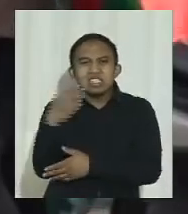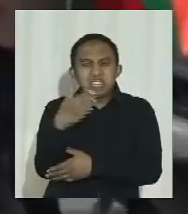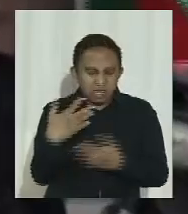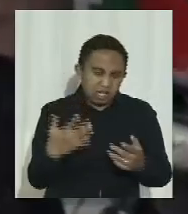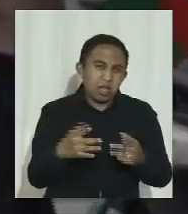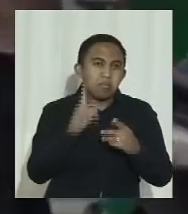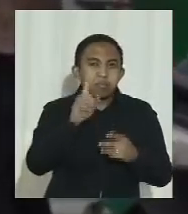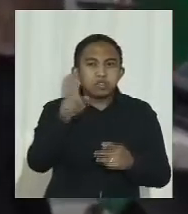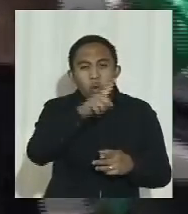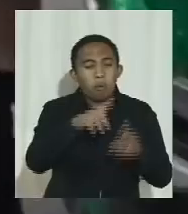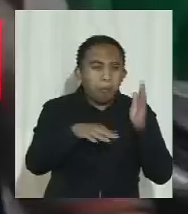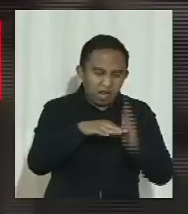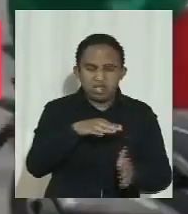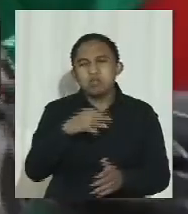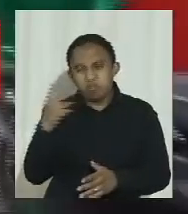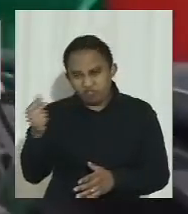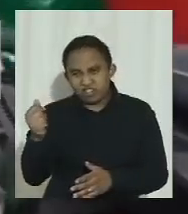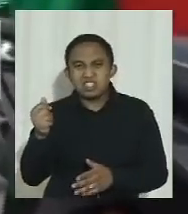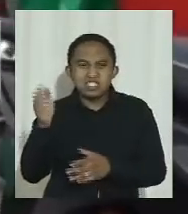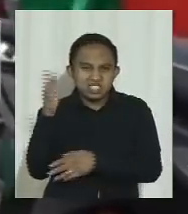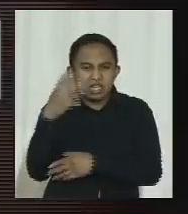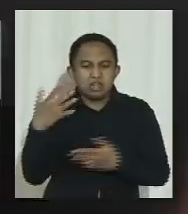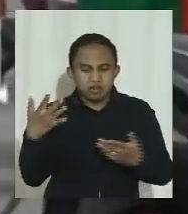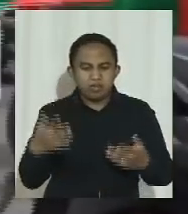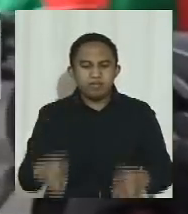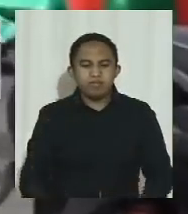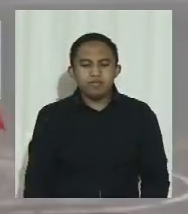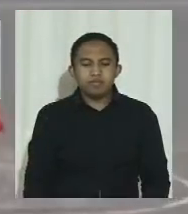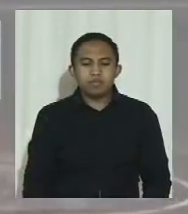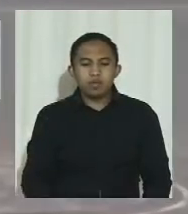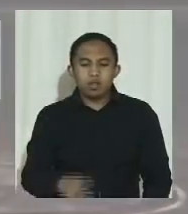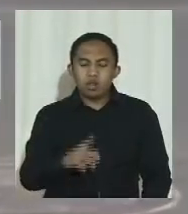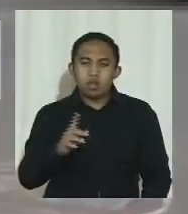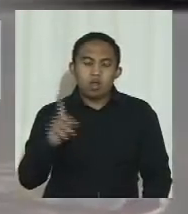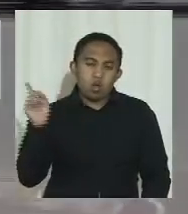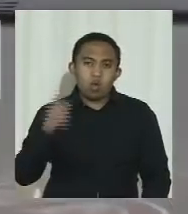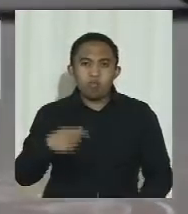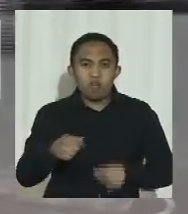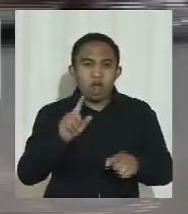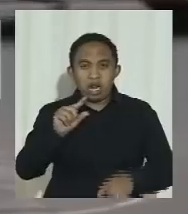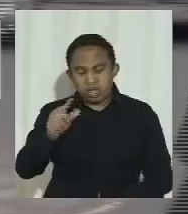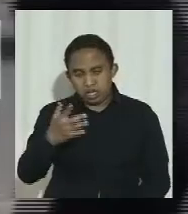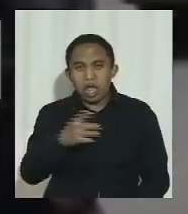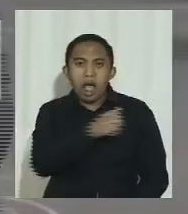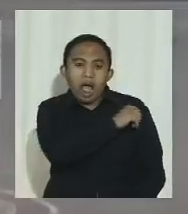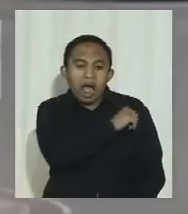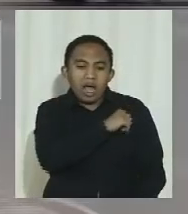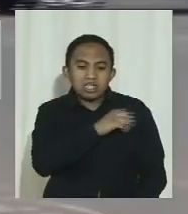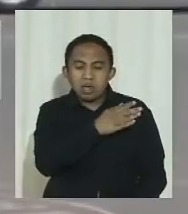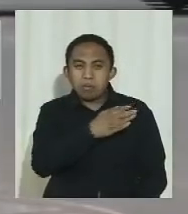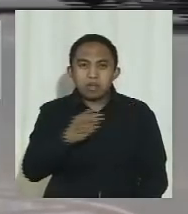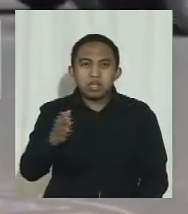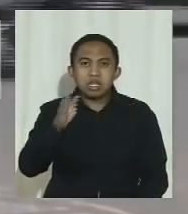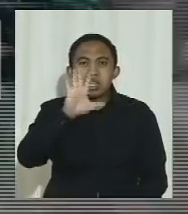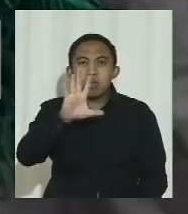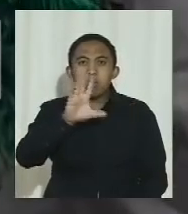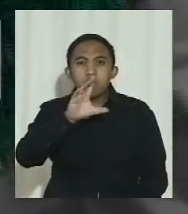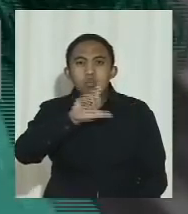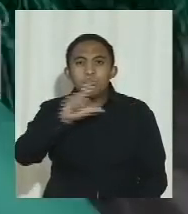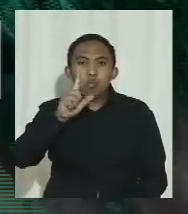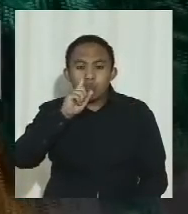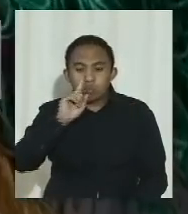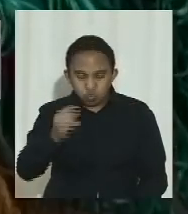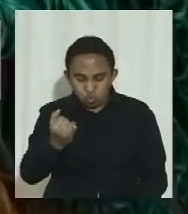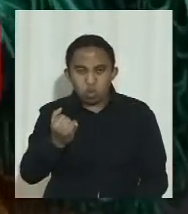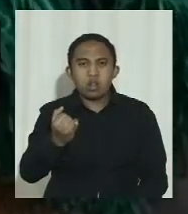olona. Ireo andreto mpivarotra ety Analakely ireto hatramin'ny 15 jona izany hoe ny ankatoky ny fankalazana ny fetim-pirenena